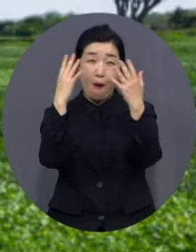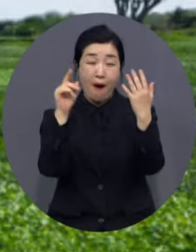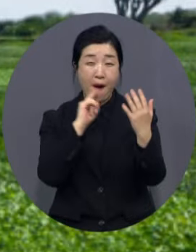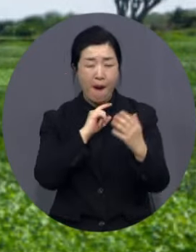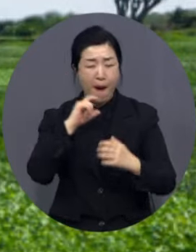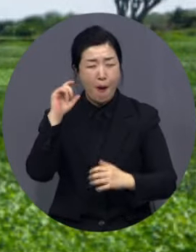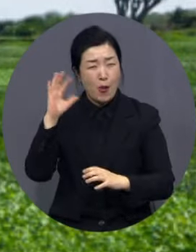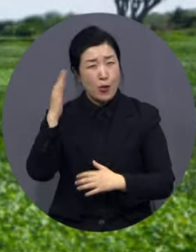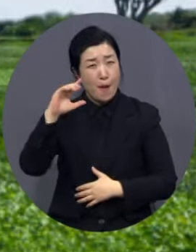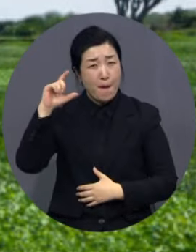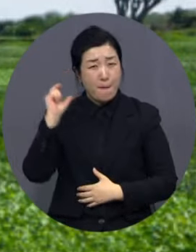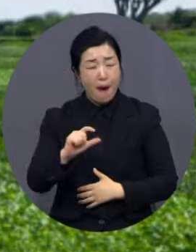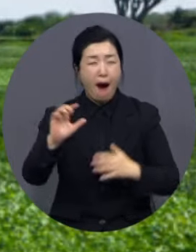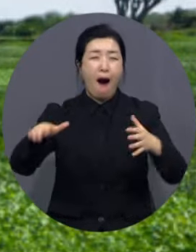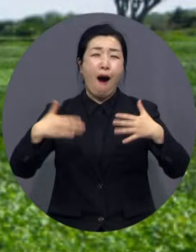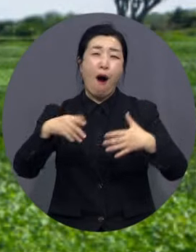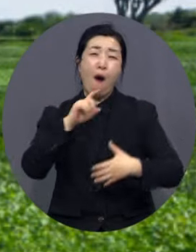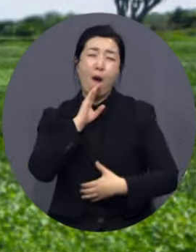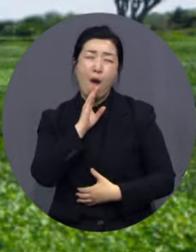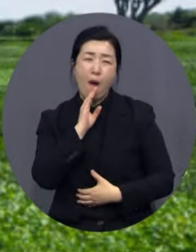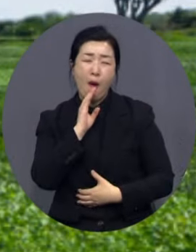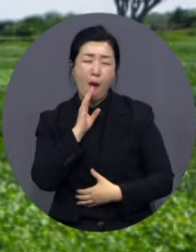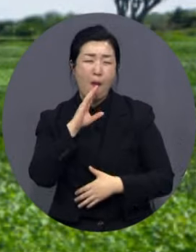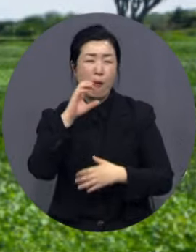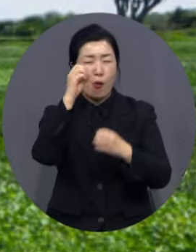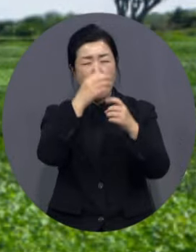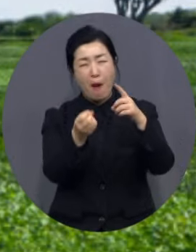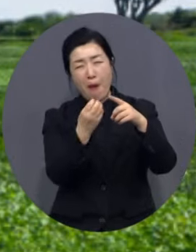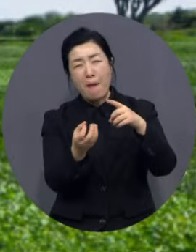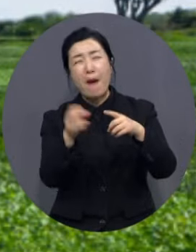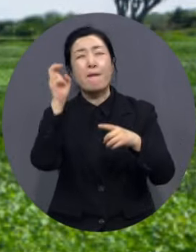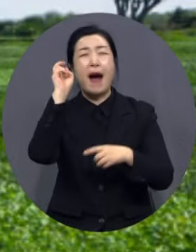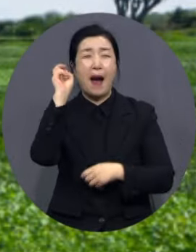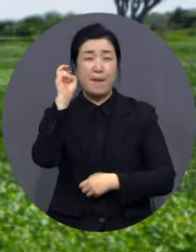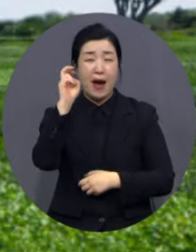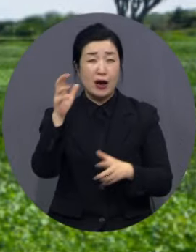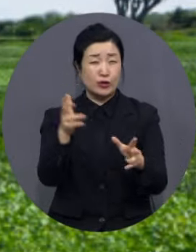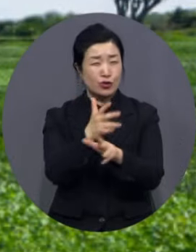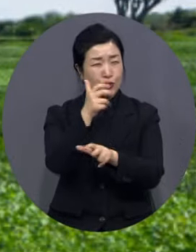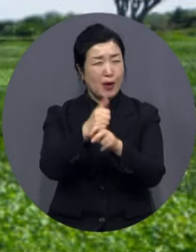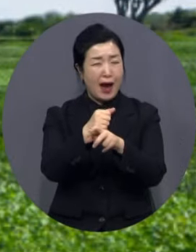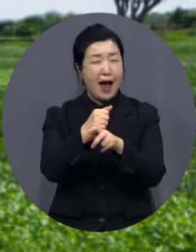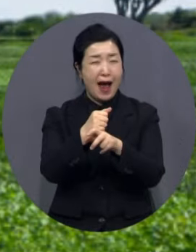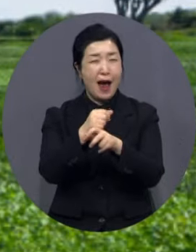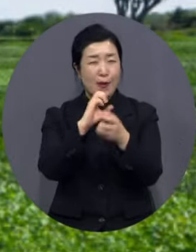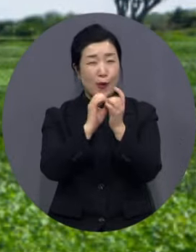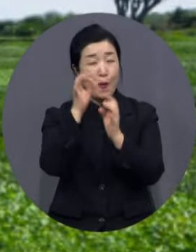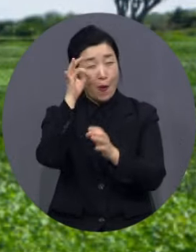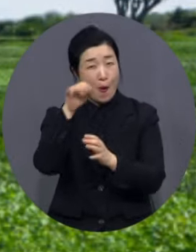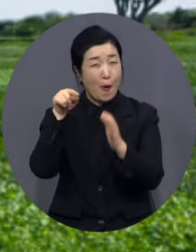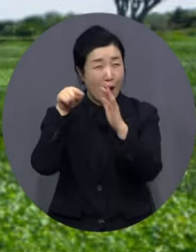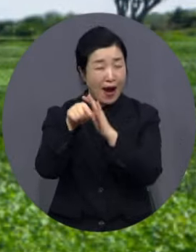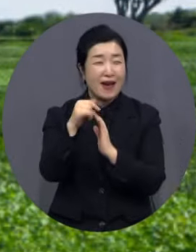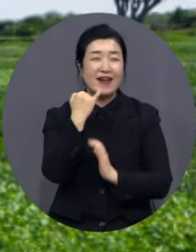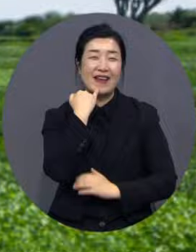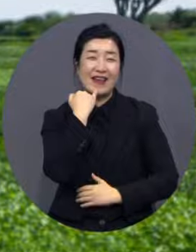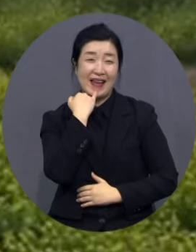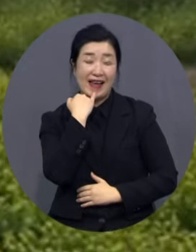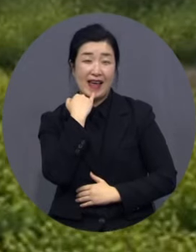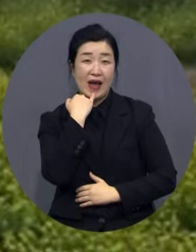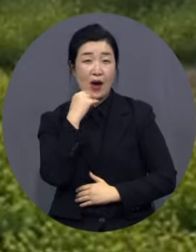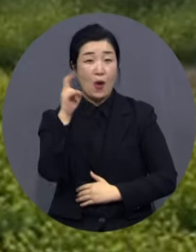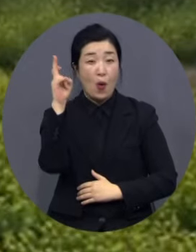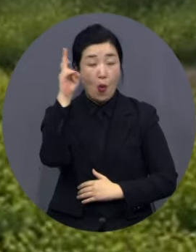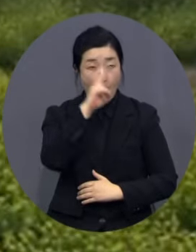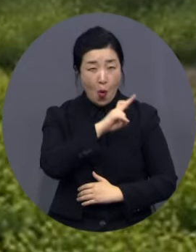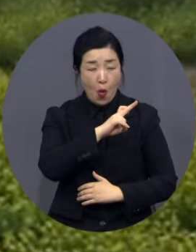불어서 벚꽃이 막바지의 이를 것으로 예상됩니다 이번 주말에 꽃놀이 다녀오시는 것도 좋겠습니다 주말인 내일은 오전에